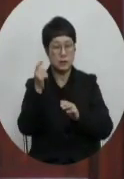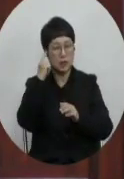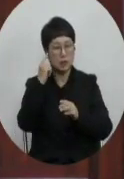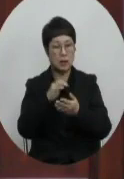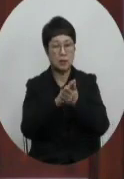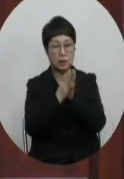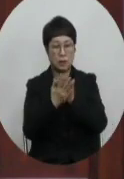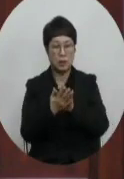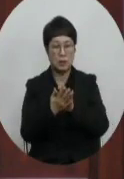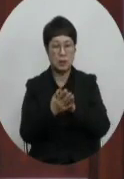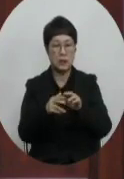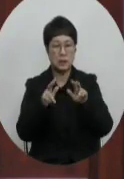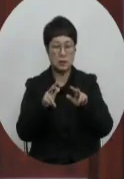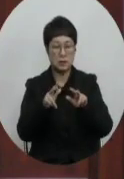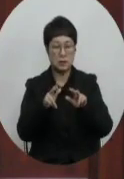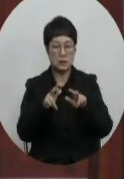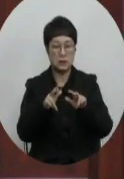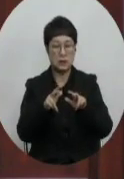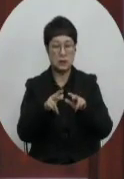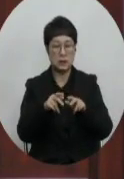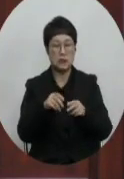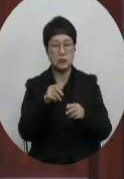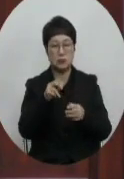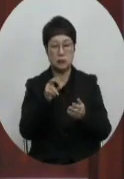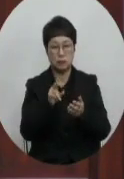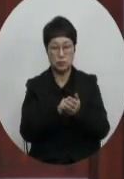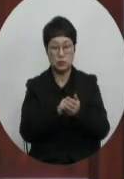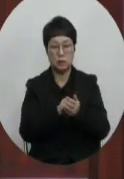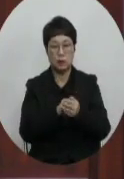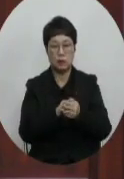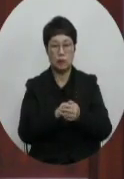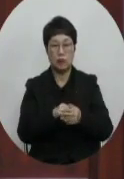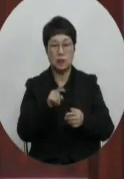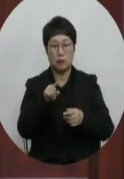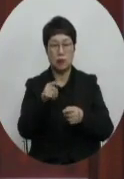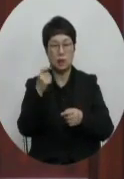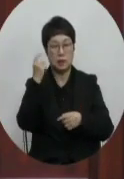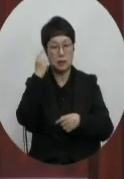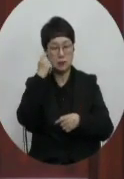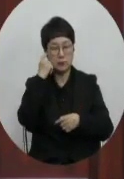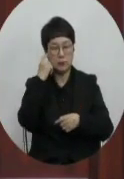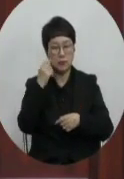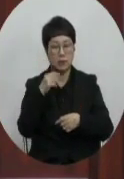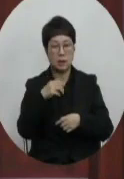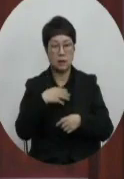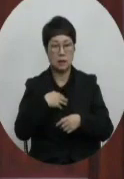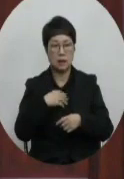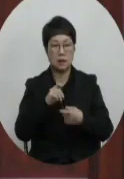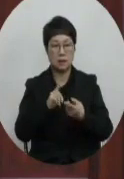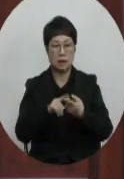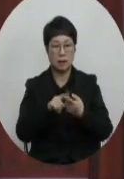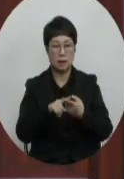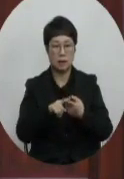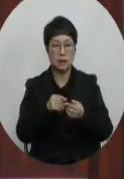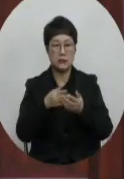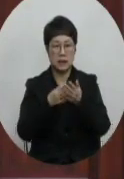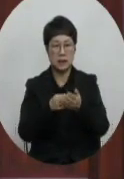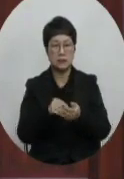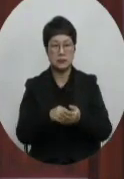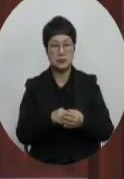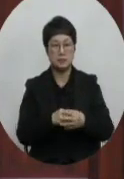발상의 전환은 현실 직시가 그 핵심입니다. 이러한 관점에서 나름대로의 대안을 제시해 보도록